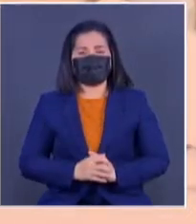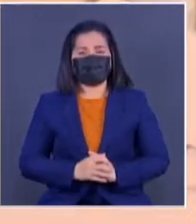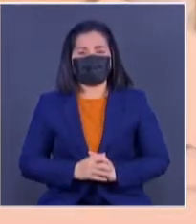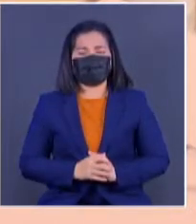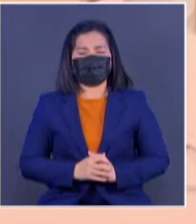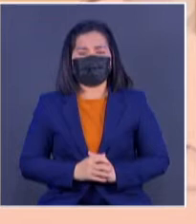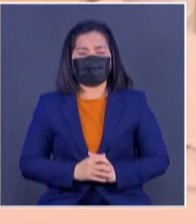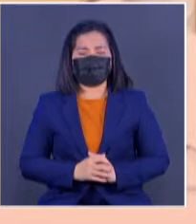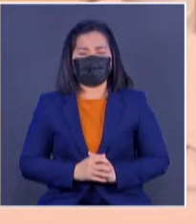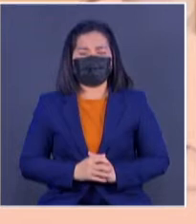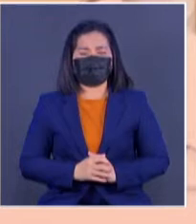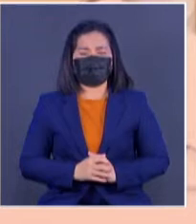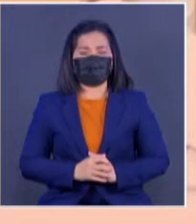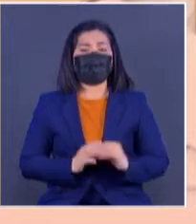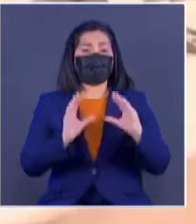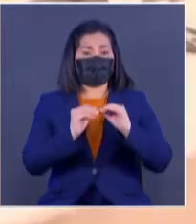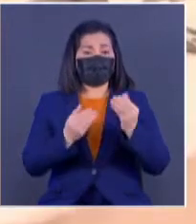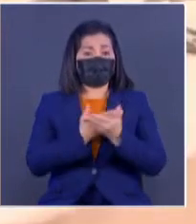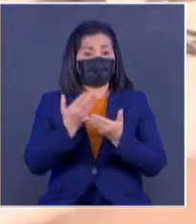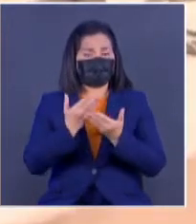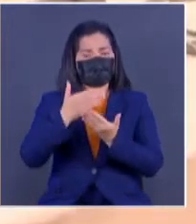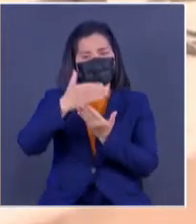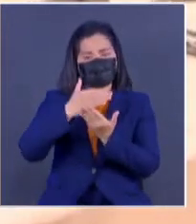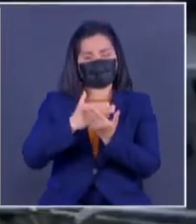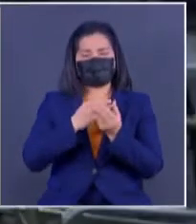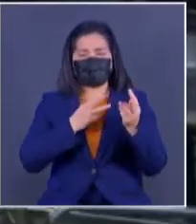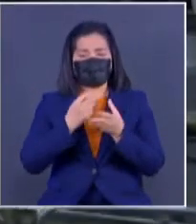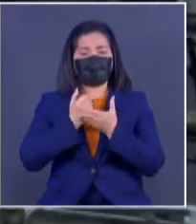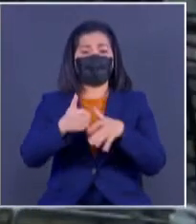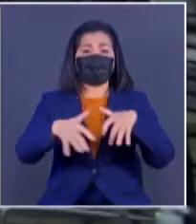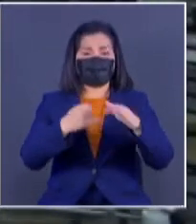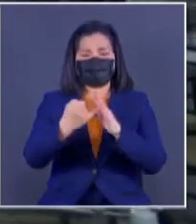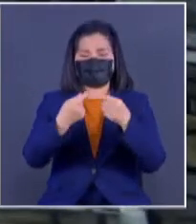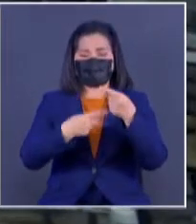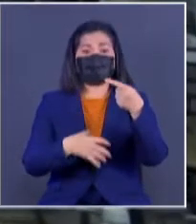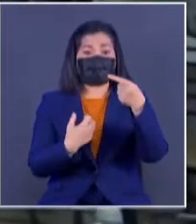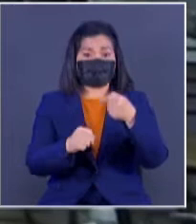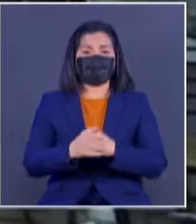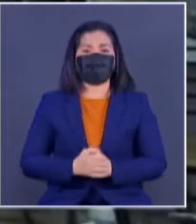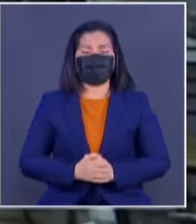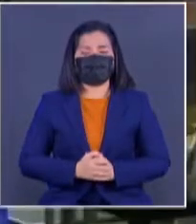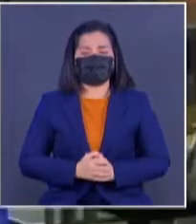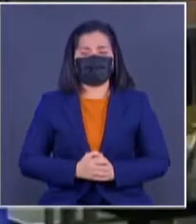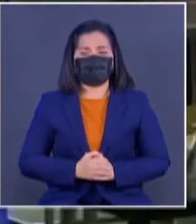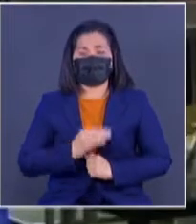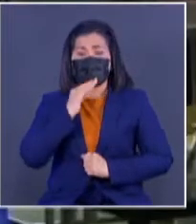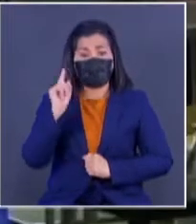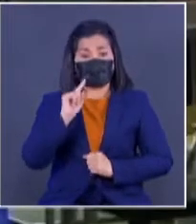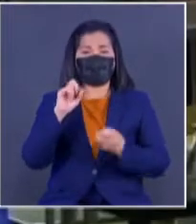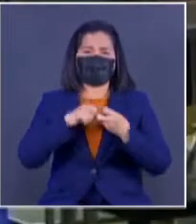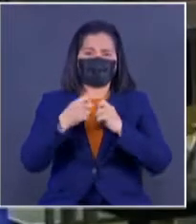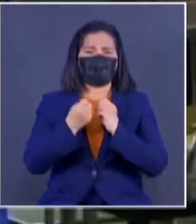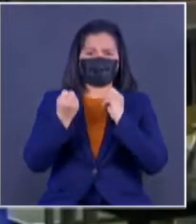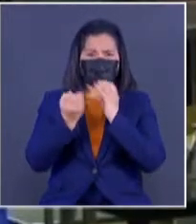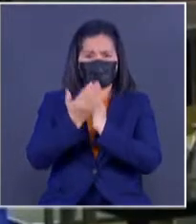ทางนี้มีงานรายงานการประชุมว่าจะพิจารณามาตรการเยียวยาประชาชนในพื้นที่10จังหวัดครับโดยเฉพาะกิจการที่ได้รับผลกระทบ